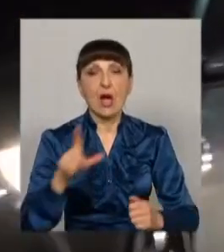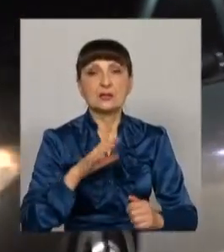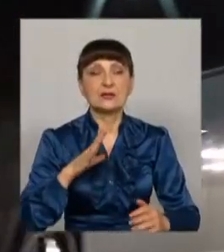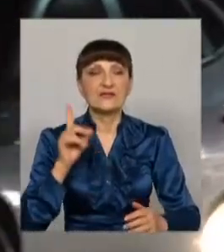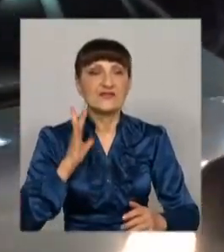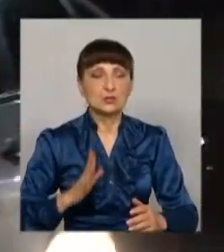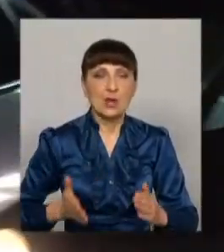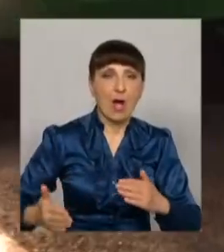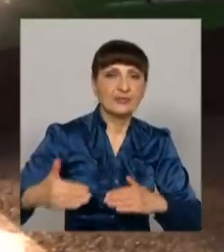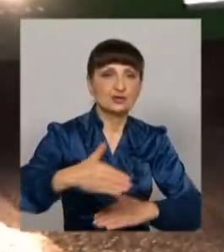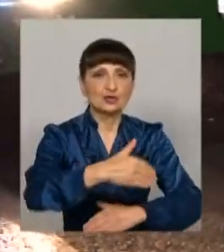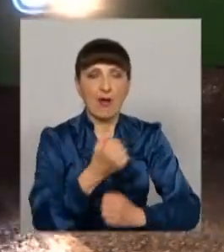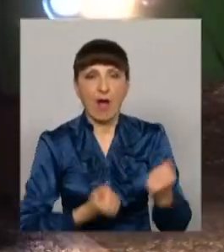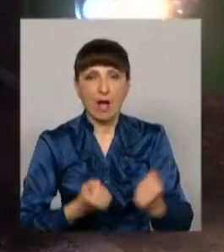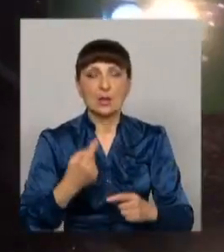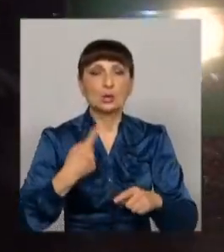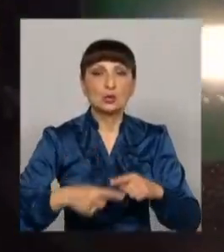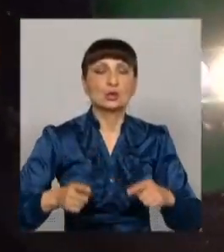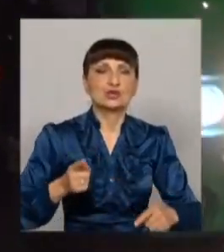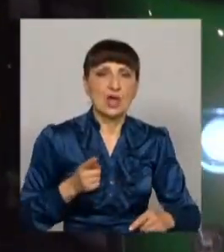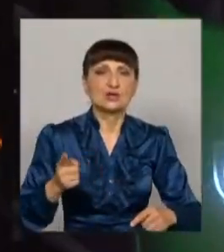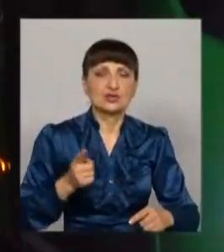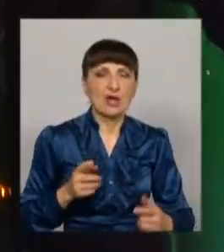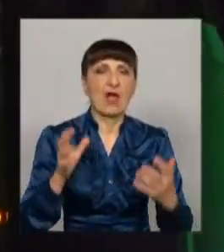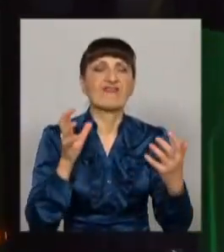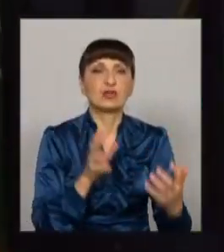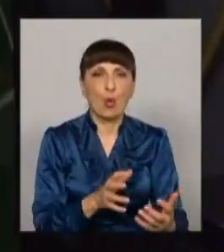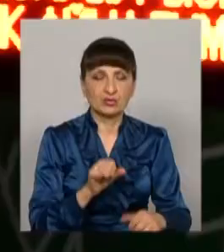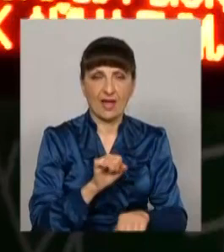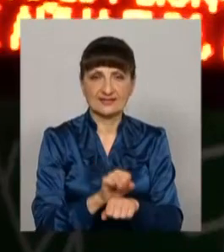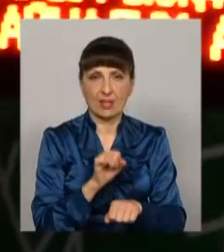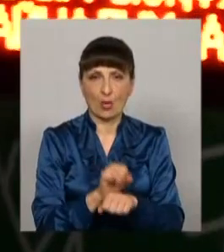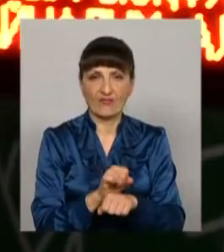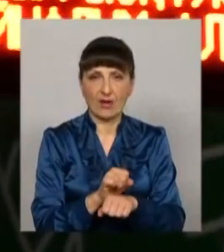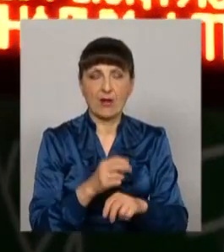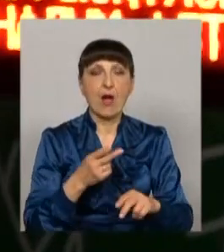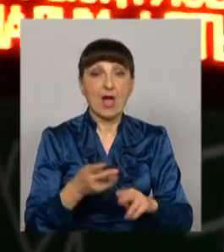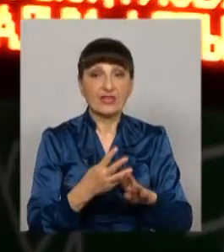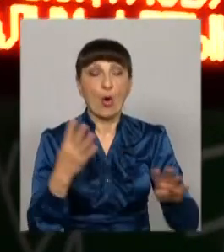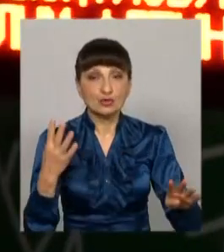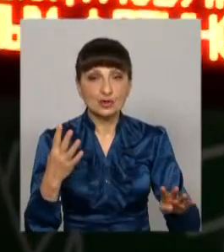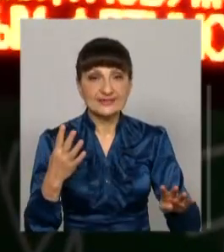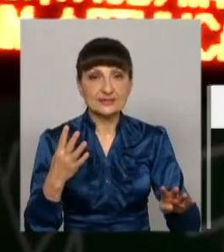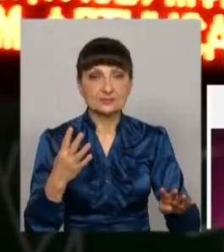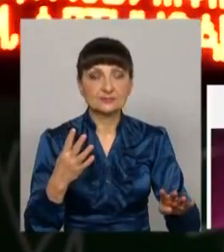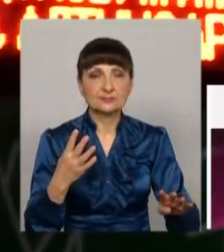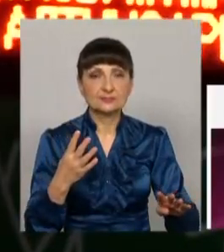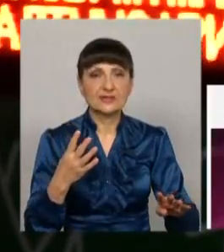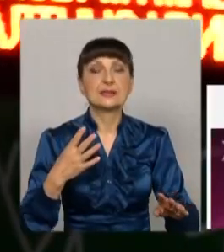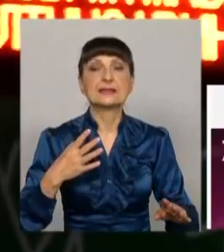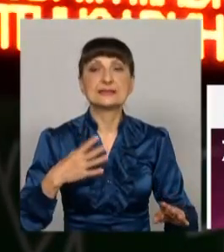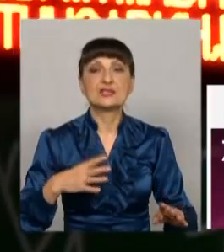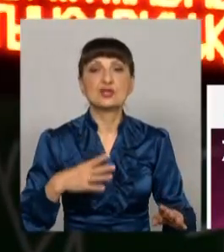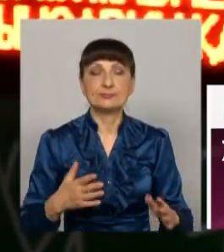объезжать автобусные колонны, другие – подолгу ждать общественный транспорт на остановках. Эта очередь создается для